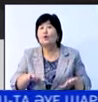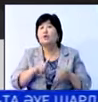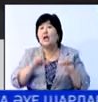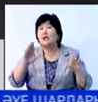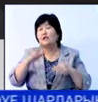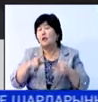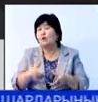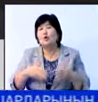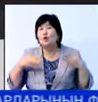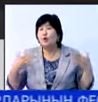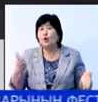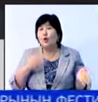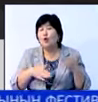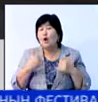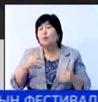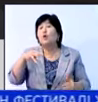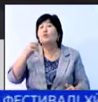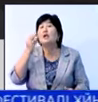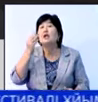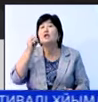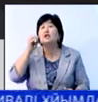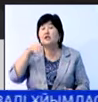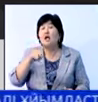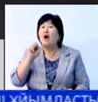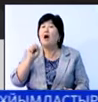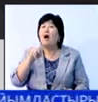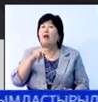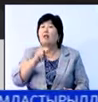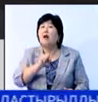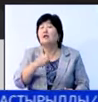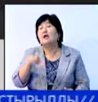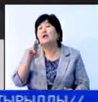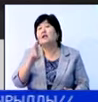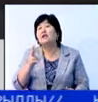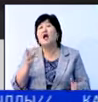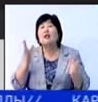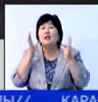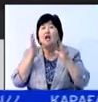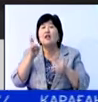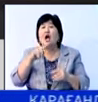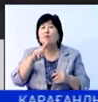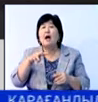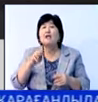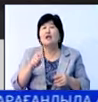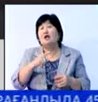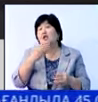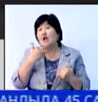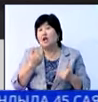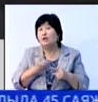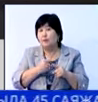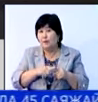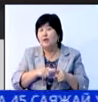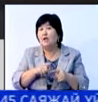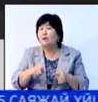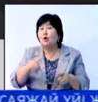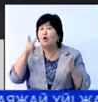үлкен қуаныш. Бұл мешітте Алланың дін намазына шақырып, азан шақырылған жерден